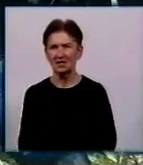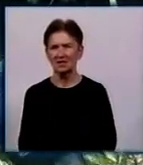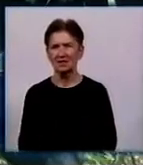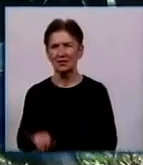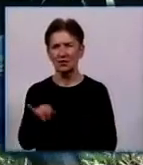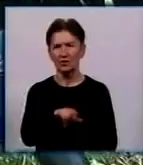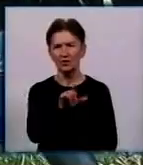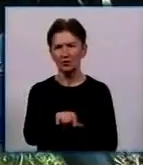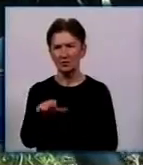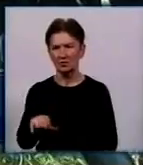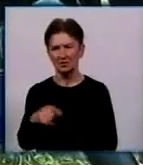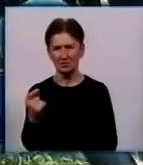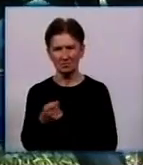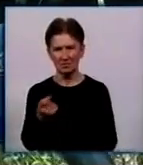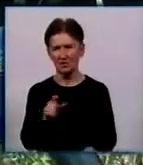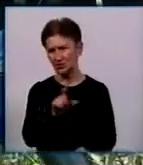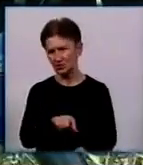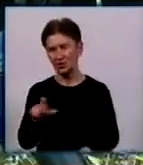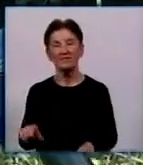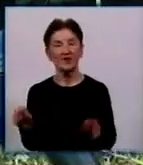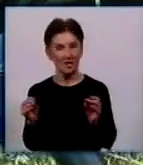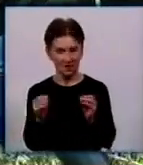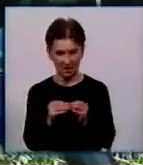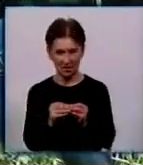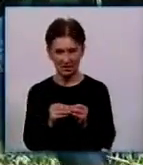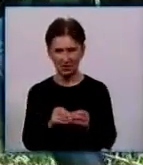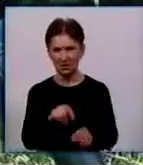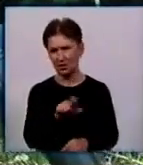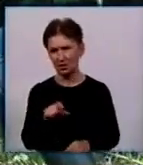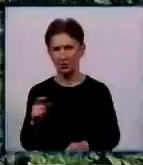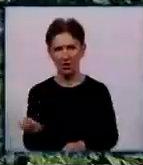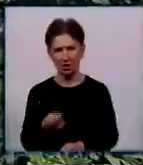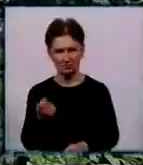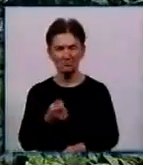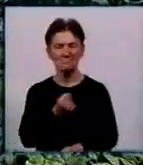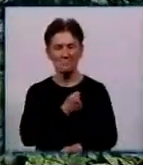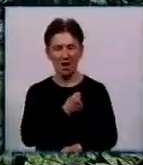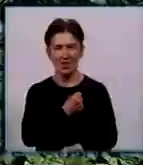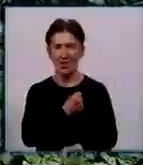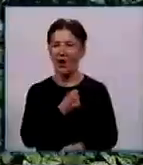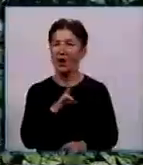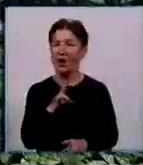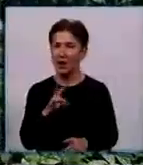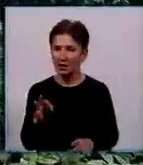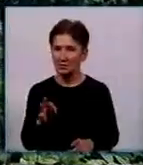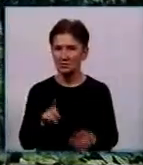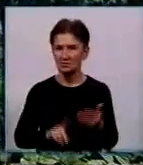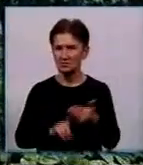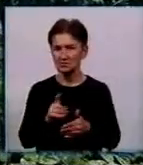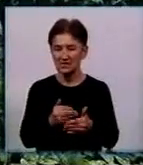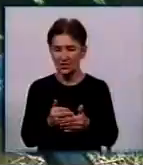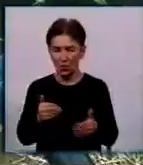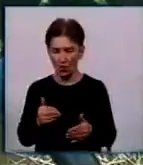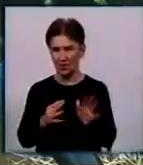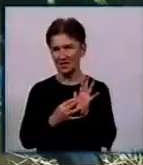Людей було мало, чоловік 10. Скажімо так, людей було мало, на жаль. Почали ми працювати тут ще до 9-ї